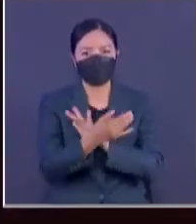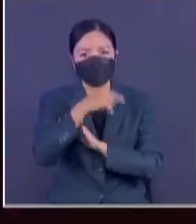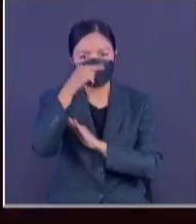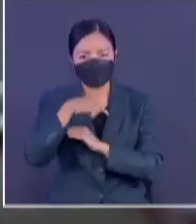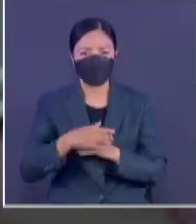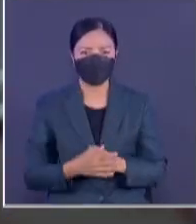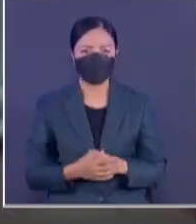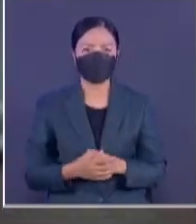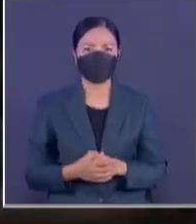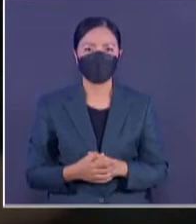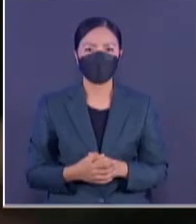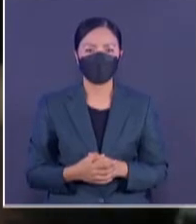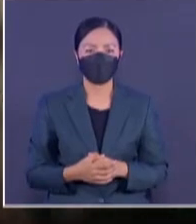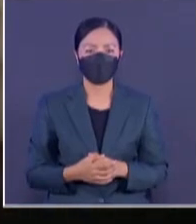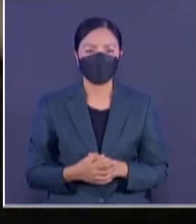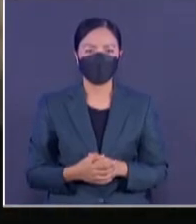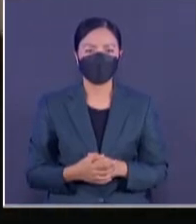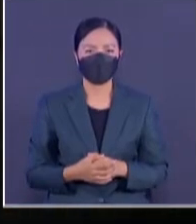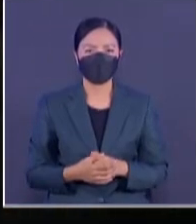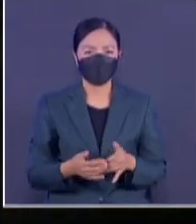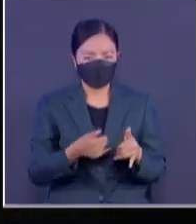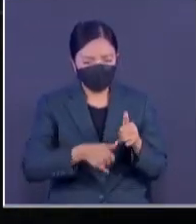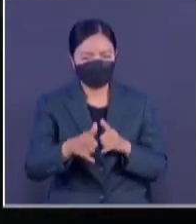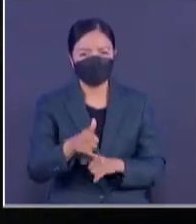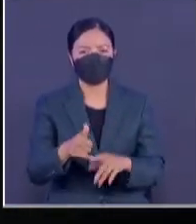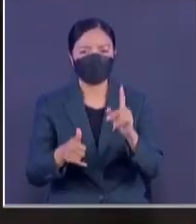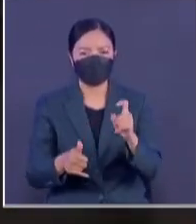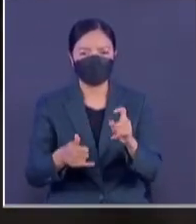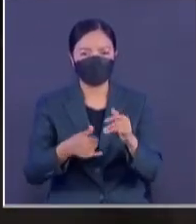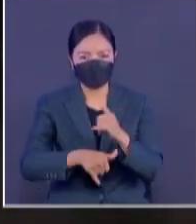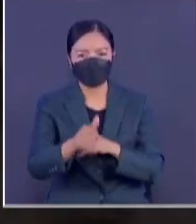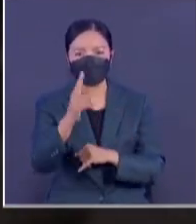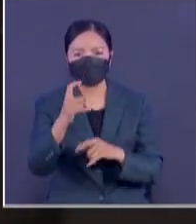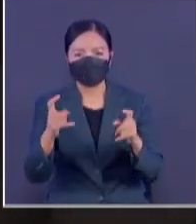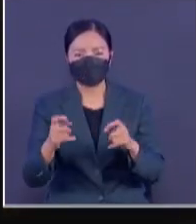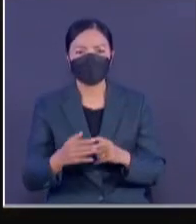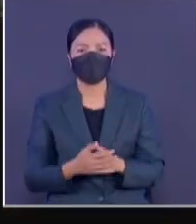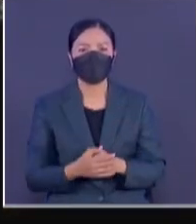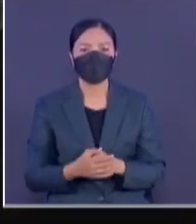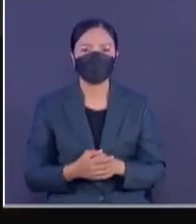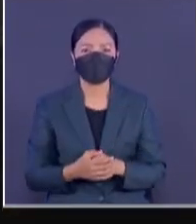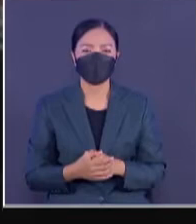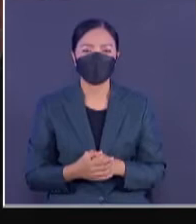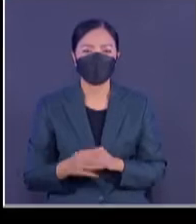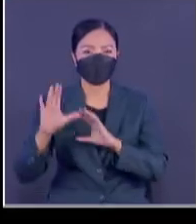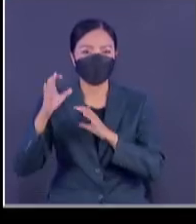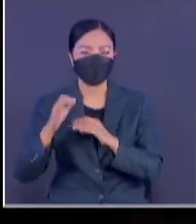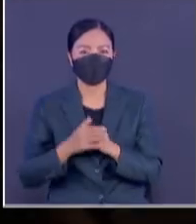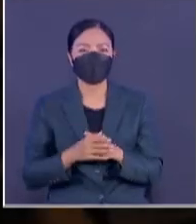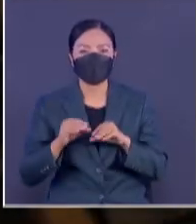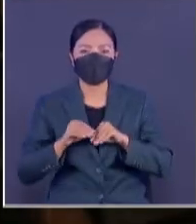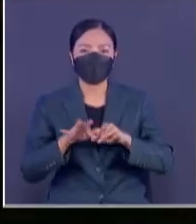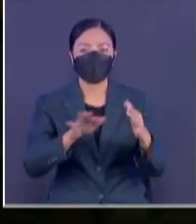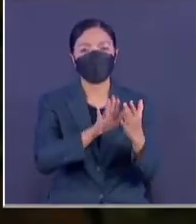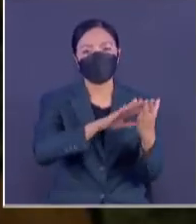ะที่กลับกลายเป็นการส่งต่อความตายและท้าทายทุกความเชื่อที่เคยมีมาซึ่งหลังจากที่หนังเรื่องนี้เข้าฉายในไทย